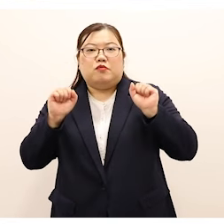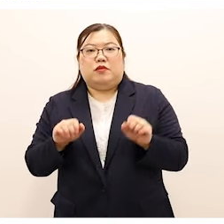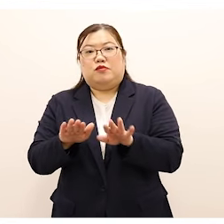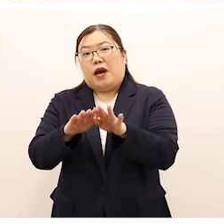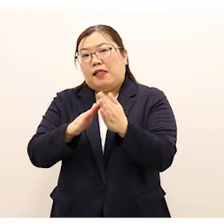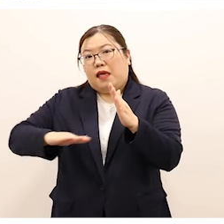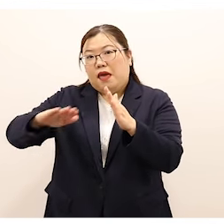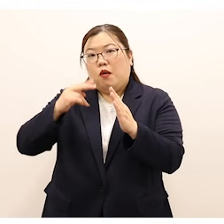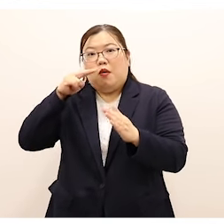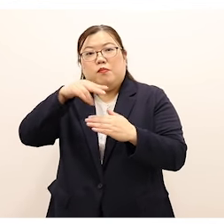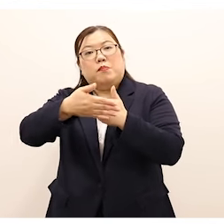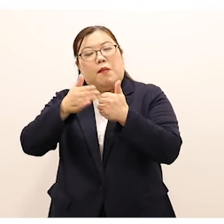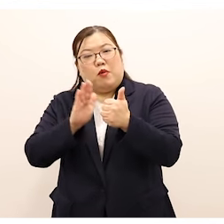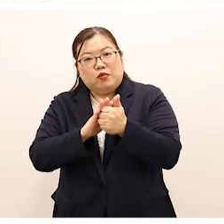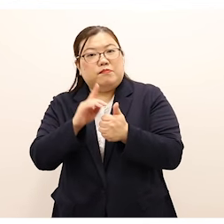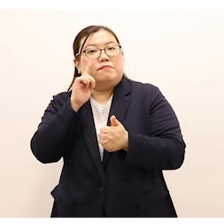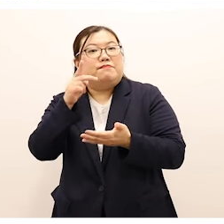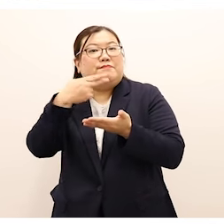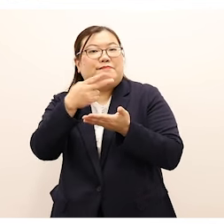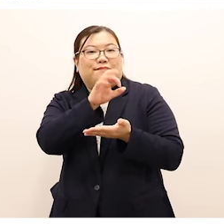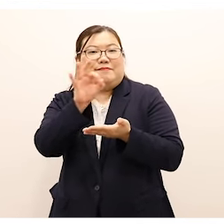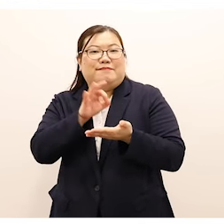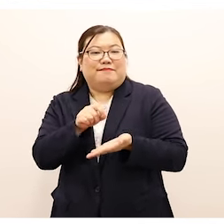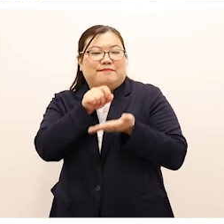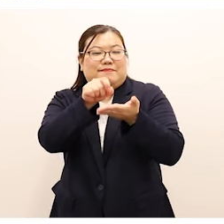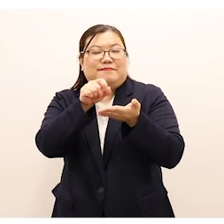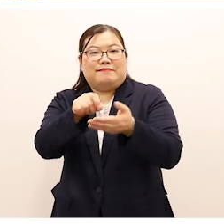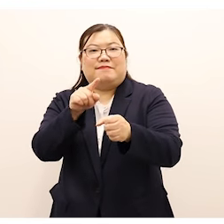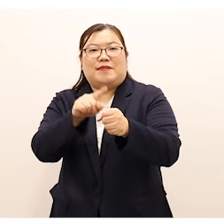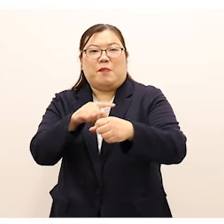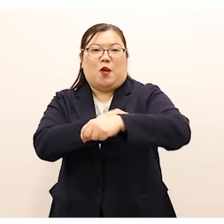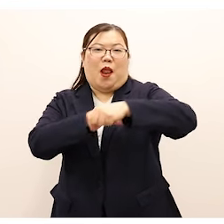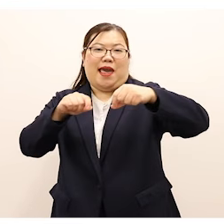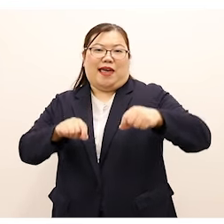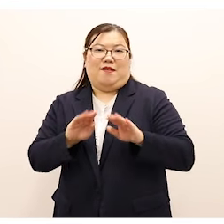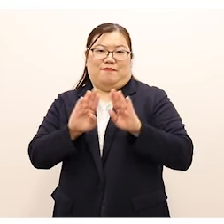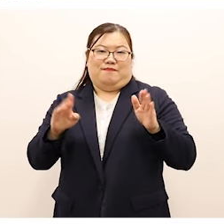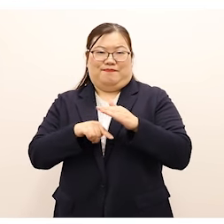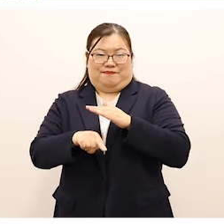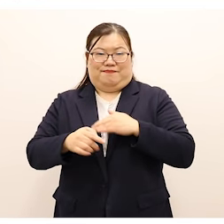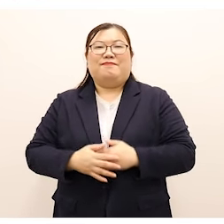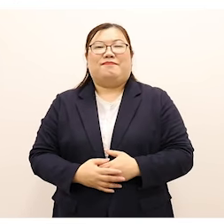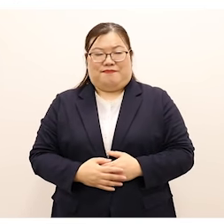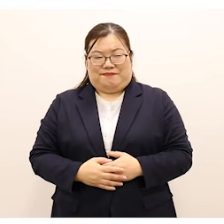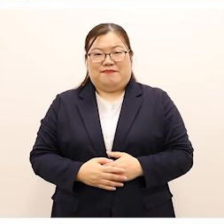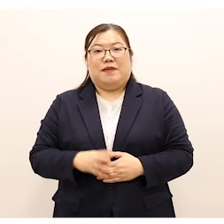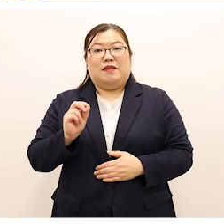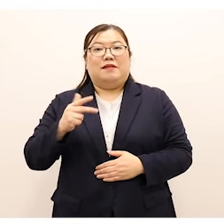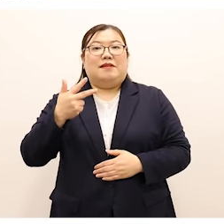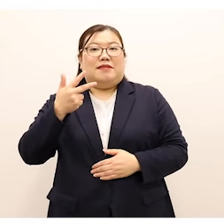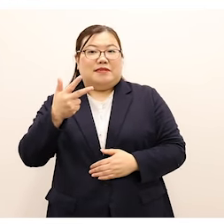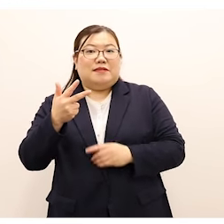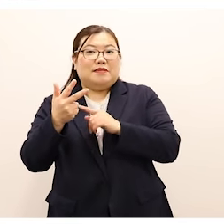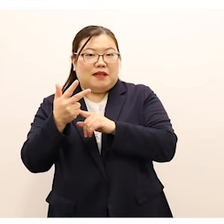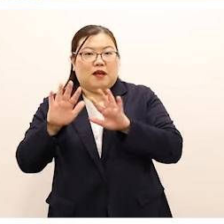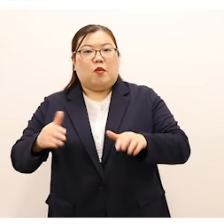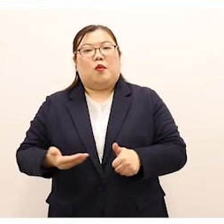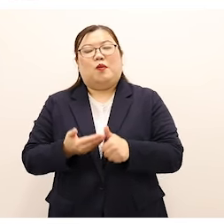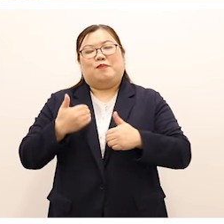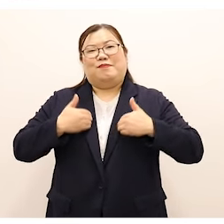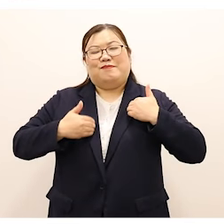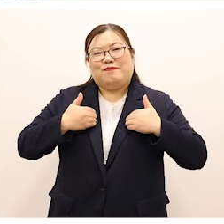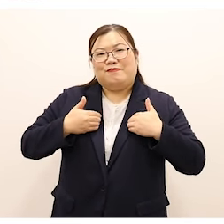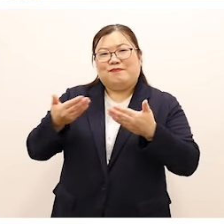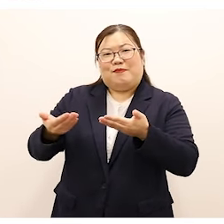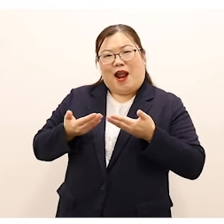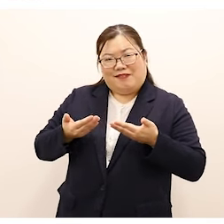品を提供する連携協定を締結するものでございます。土浦市で子育てを楽しみ、